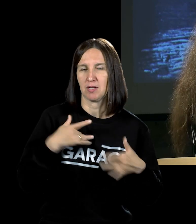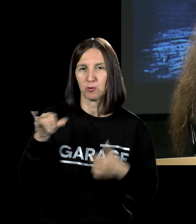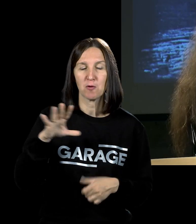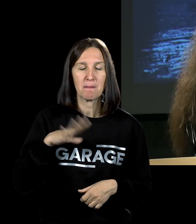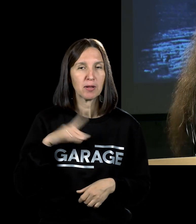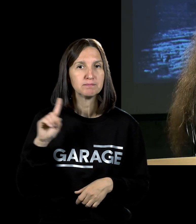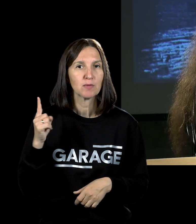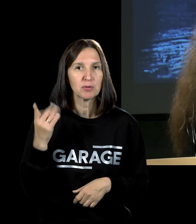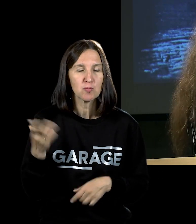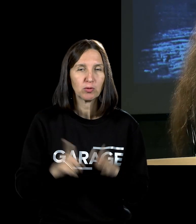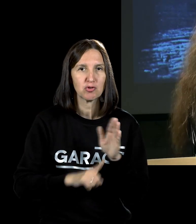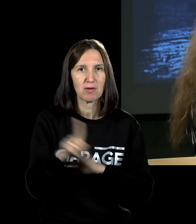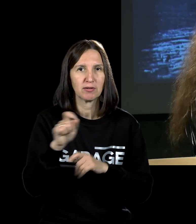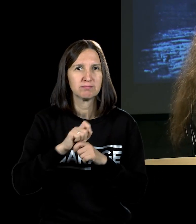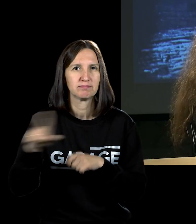он